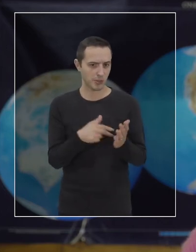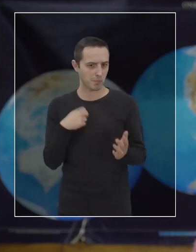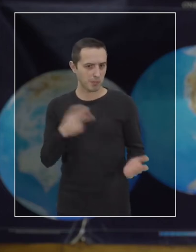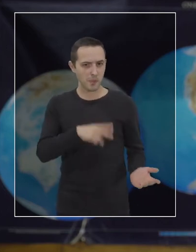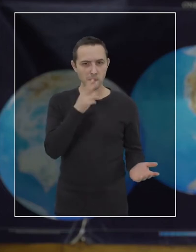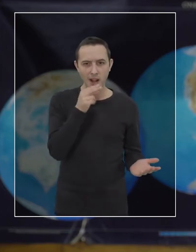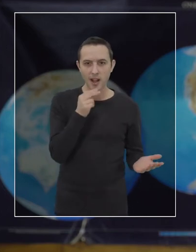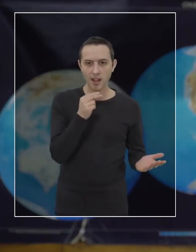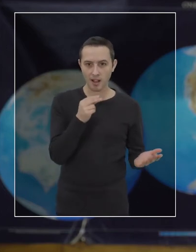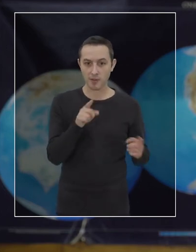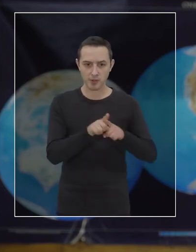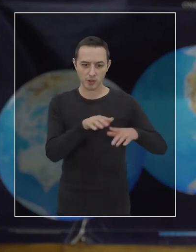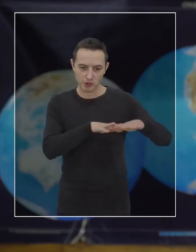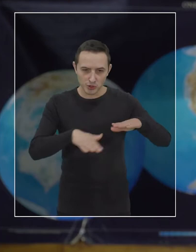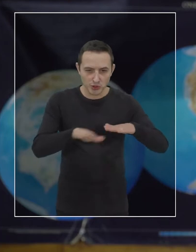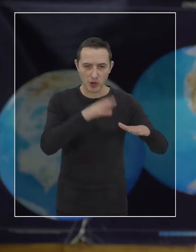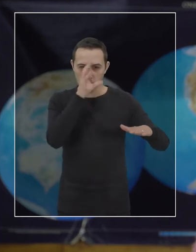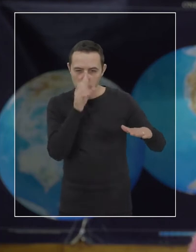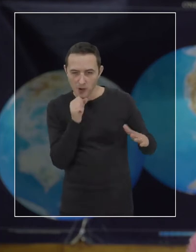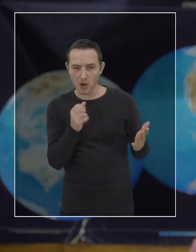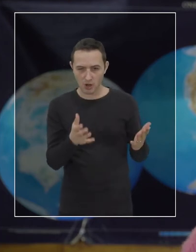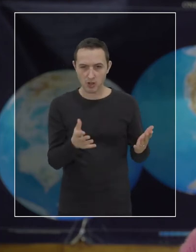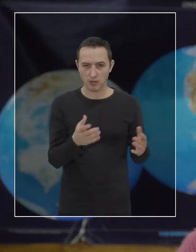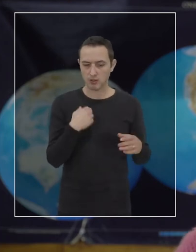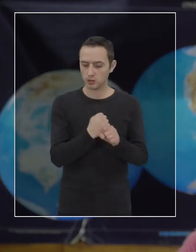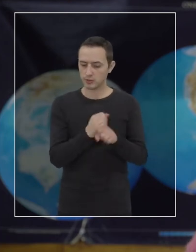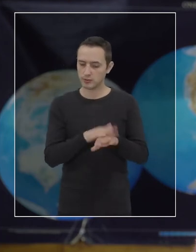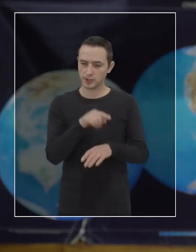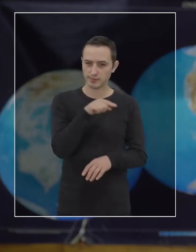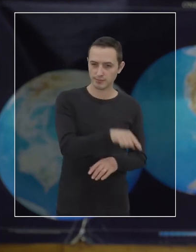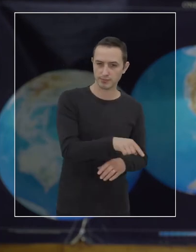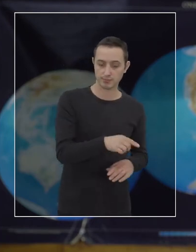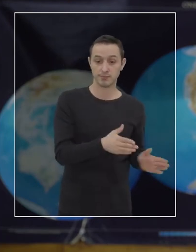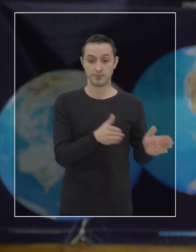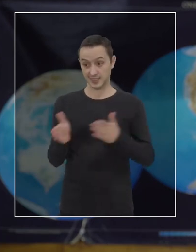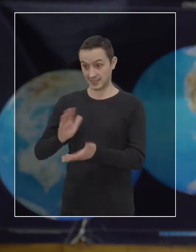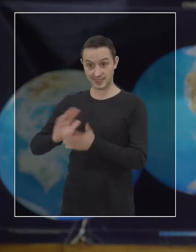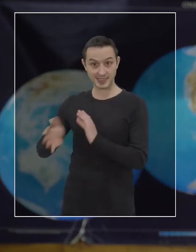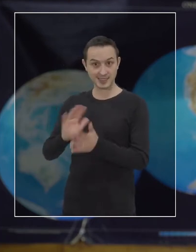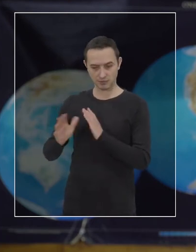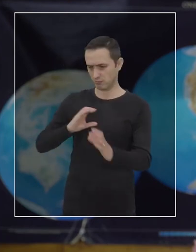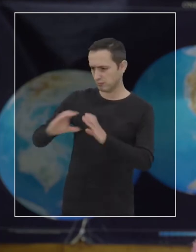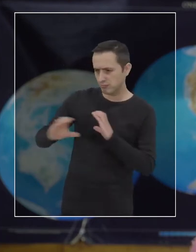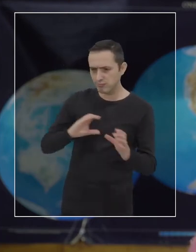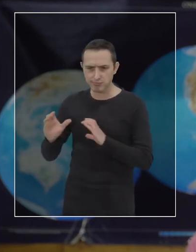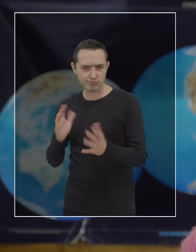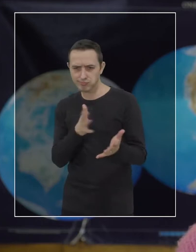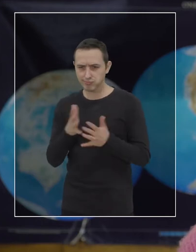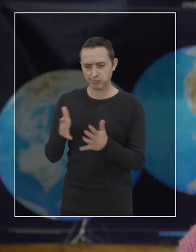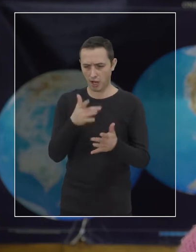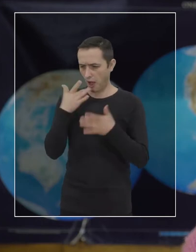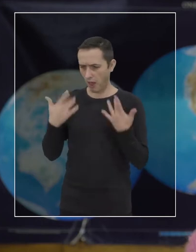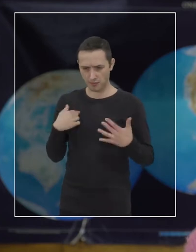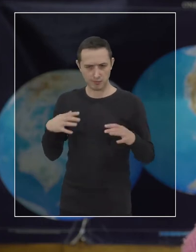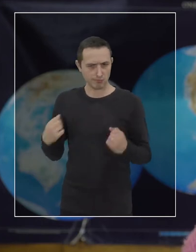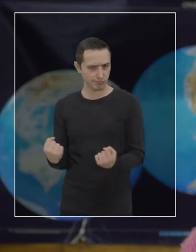parce que je parle, je comprends les bases, je travaille beaucoup sur cela. Et la langue des signes, donc je parle aussi sur